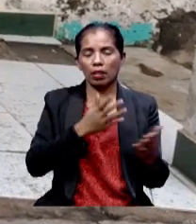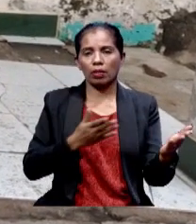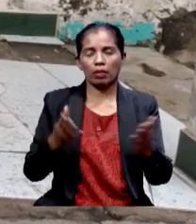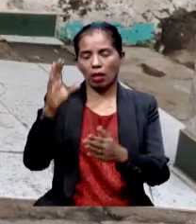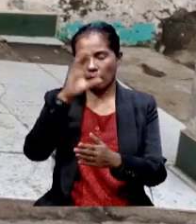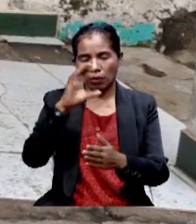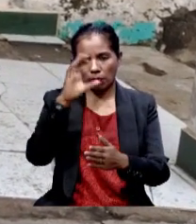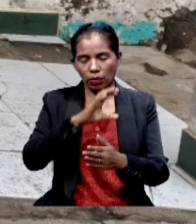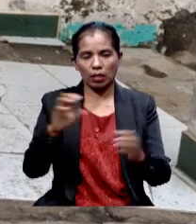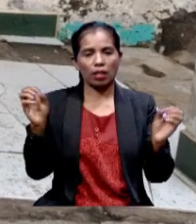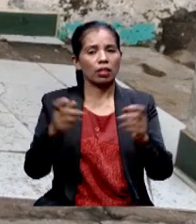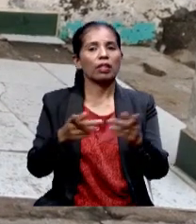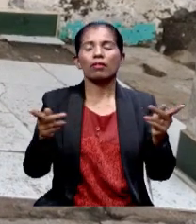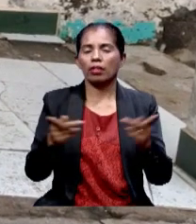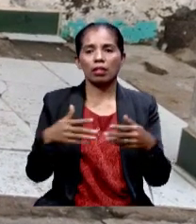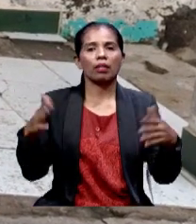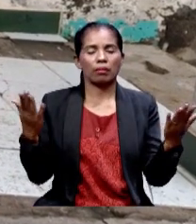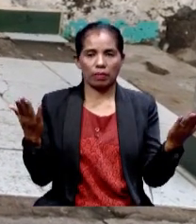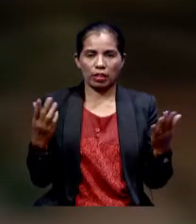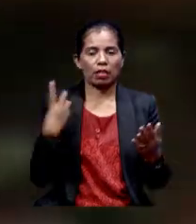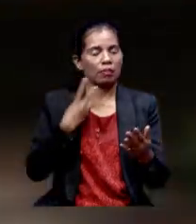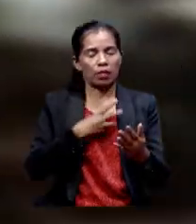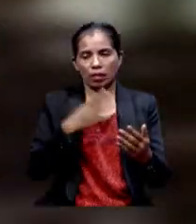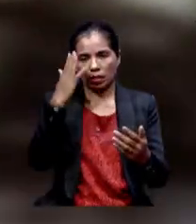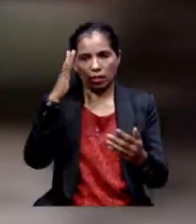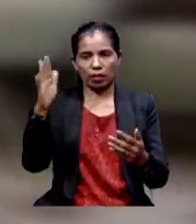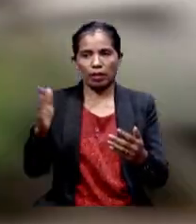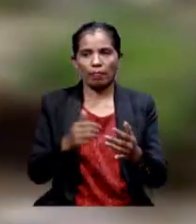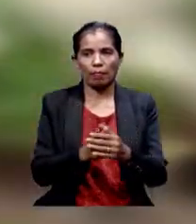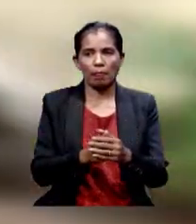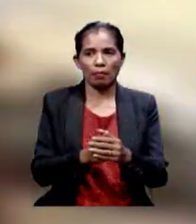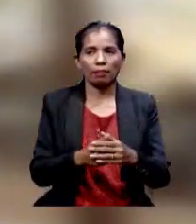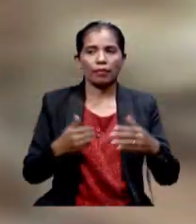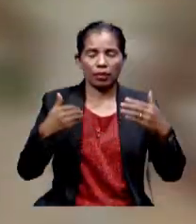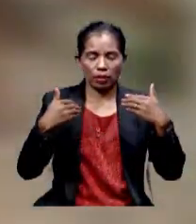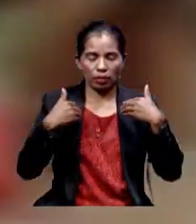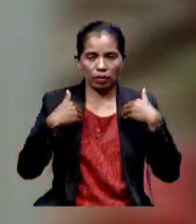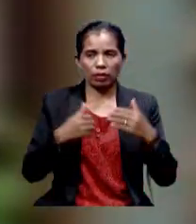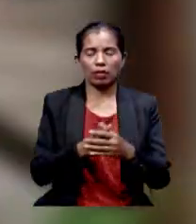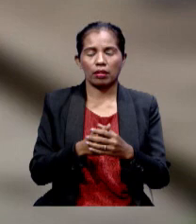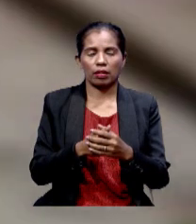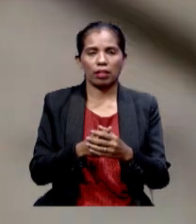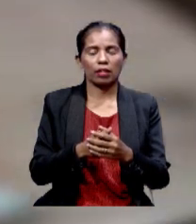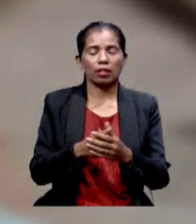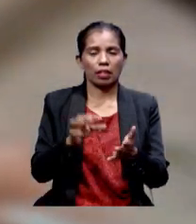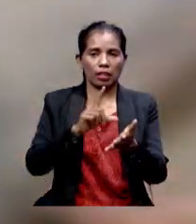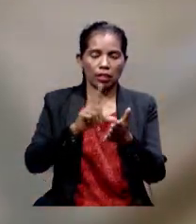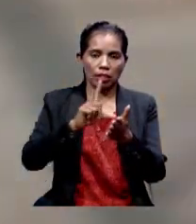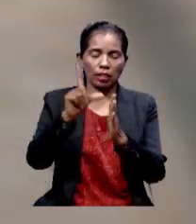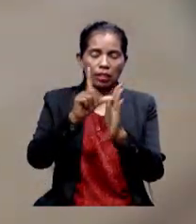mos lah hetan ni paradero antau amin ladon ida ida stragus nebe maka amin hetan alista maka ihan pensenu resin hat inklui